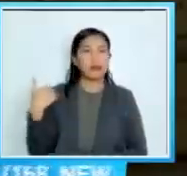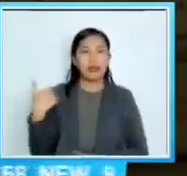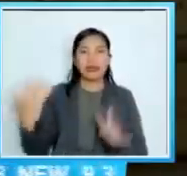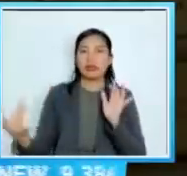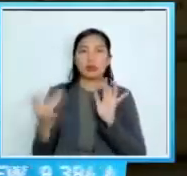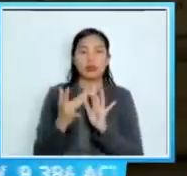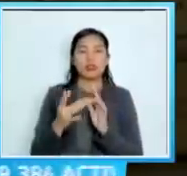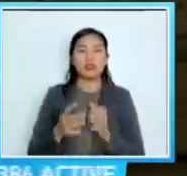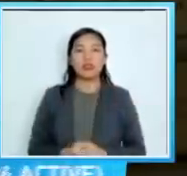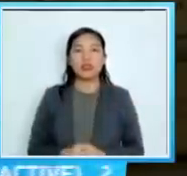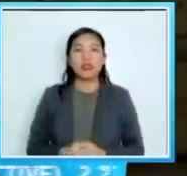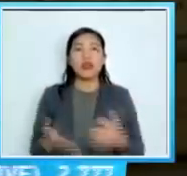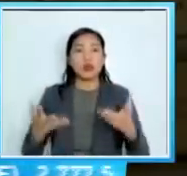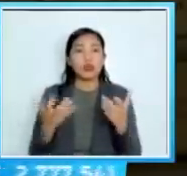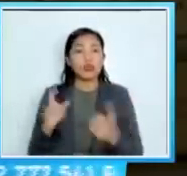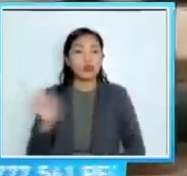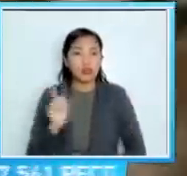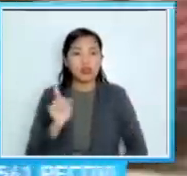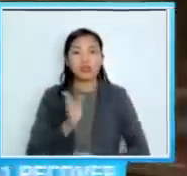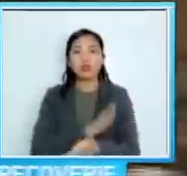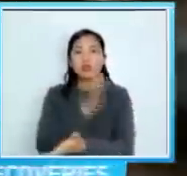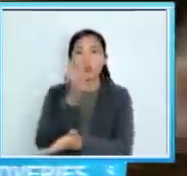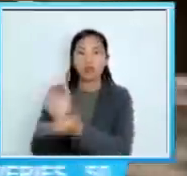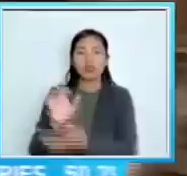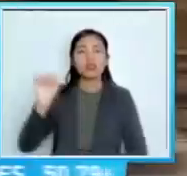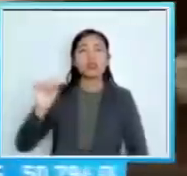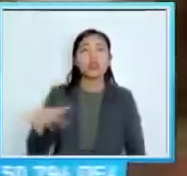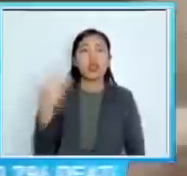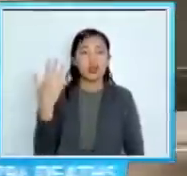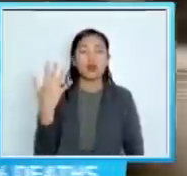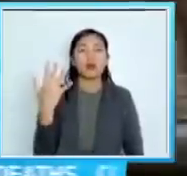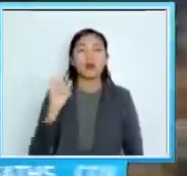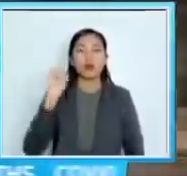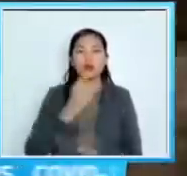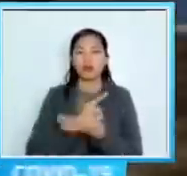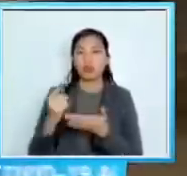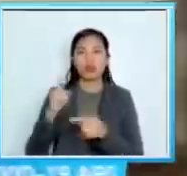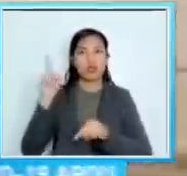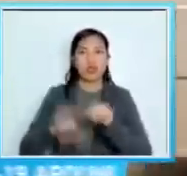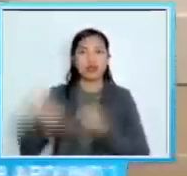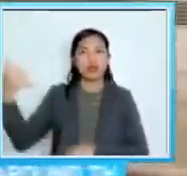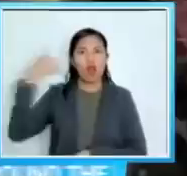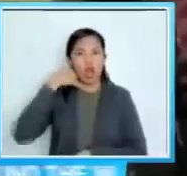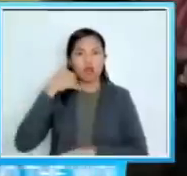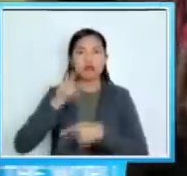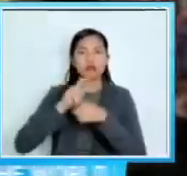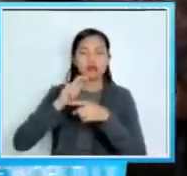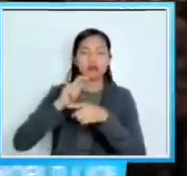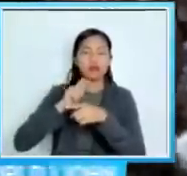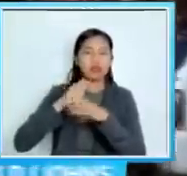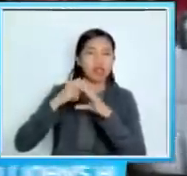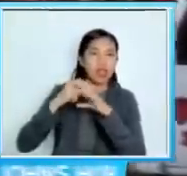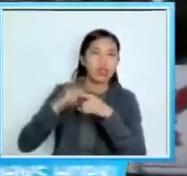ay nagnanais na pumunta ron sa Siargao gaya ni Michelle na isang linggo nang hindi makontak ang magulang at mga kapatid sa Siargao